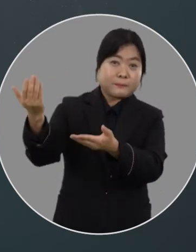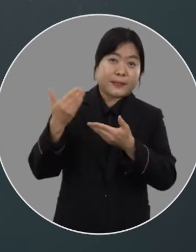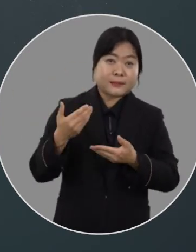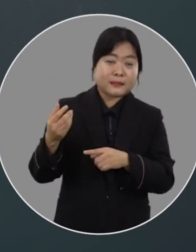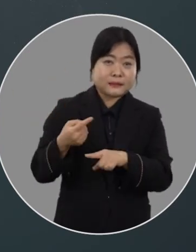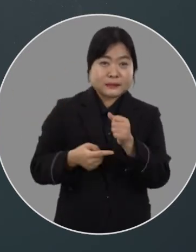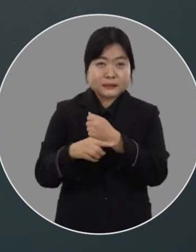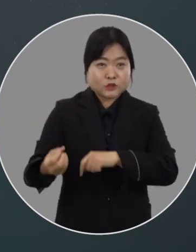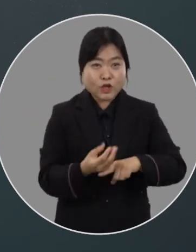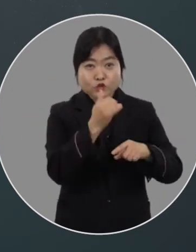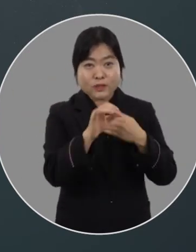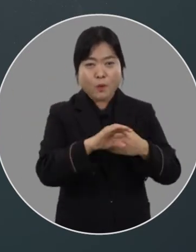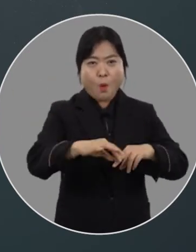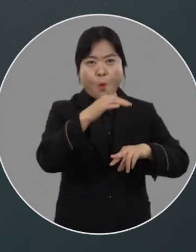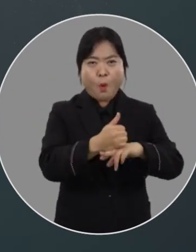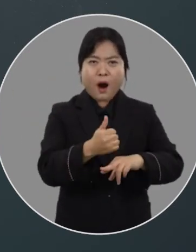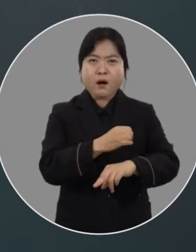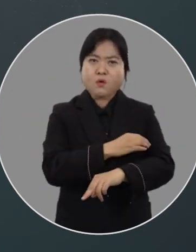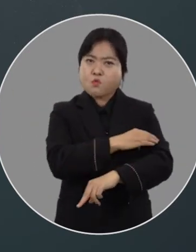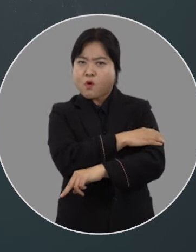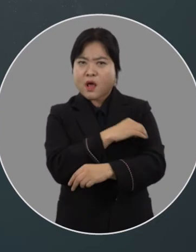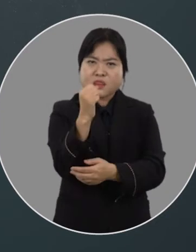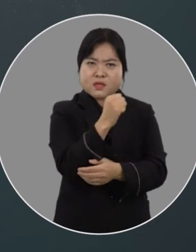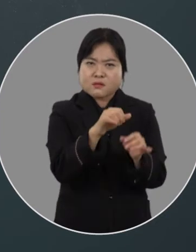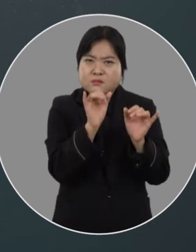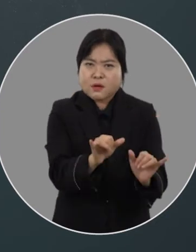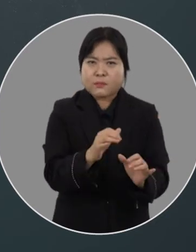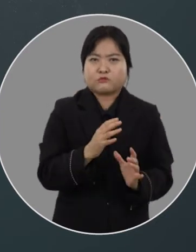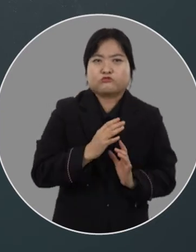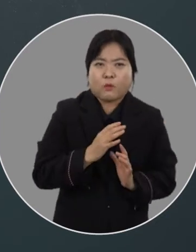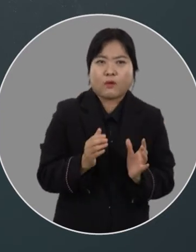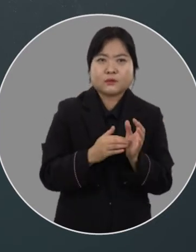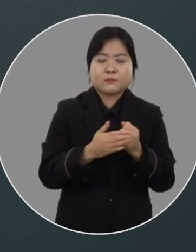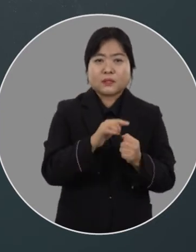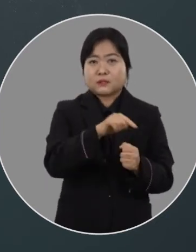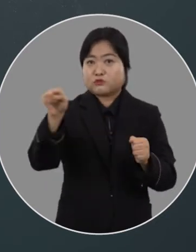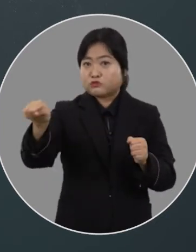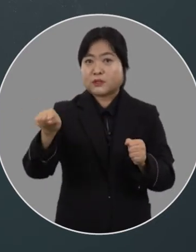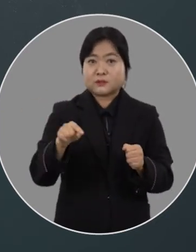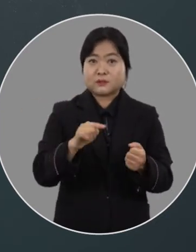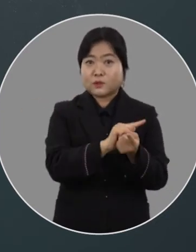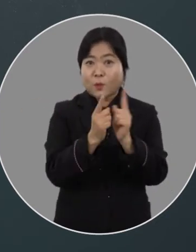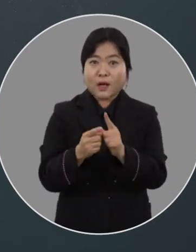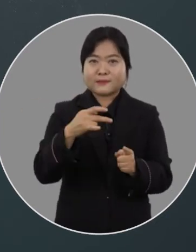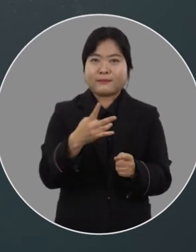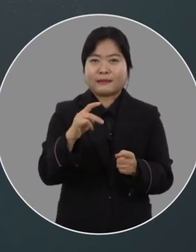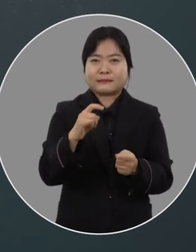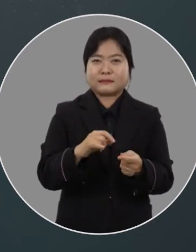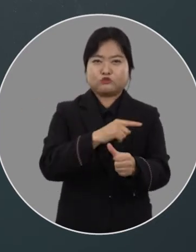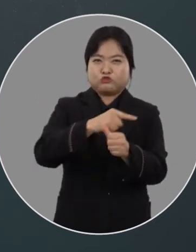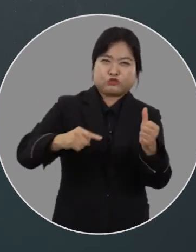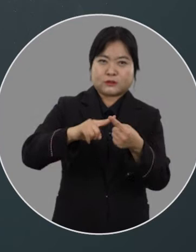전할 수 있다면 왕권이 흔들릴 것에 대한 두려움을 가지게 됩니다. 결국에는 이 두 가지 적대 세력들이 잔다르크를